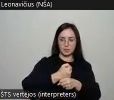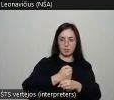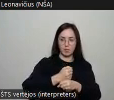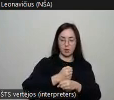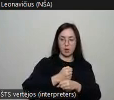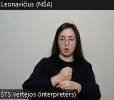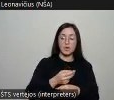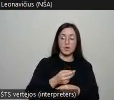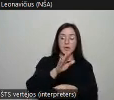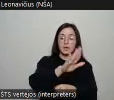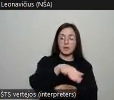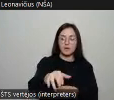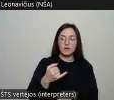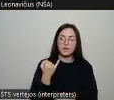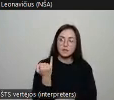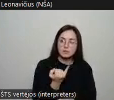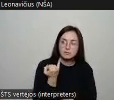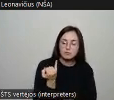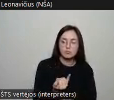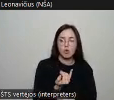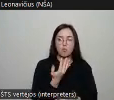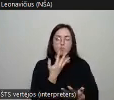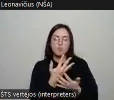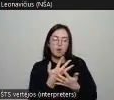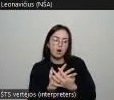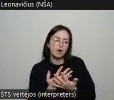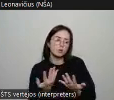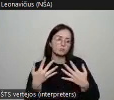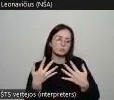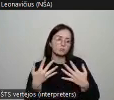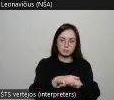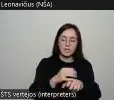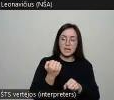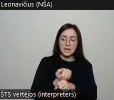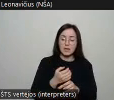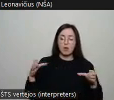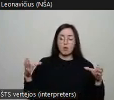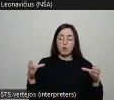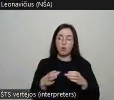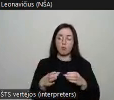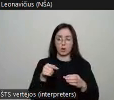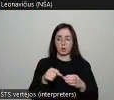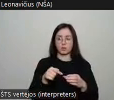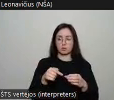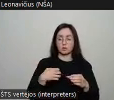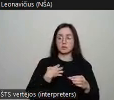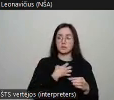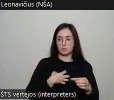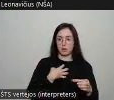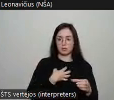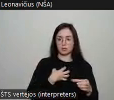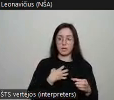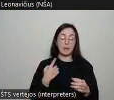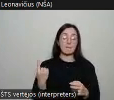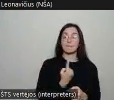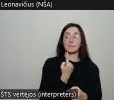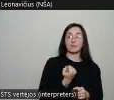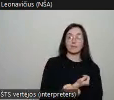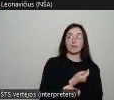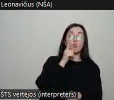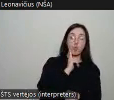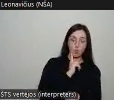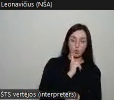ir tiek jiem įdomu buvo, kad nu, tiesiog reikia komandos, reikia nusiteikimo,